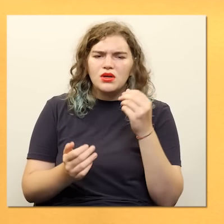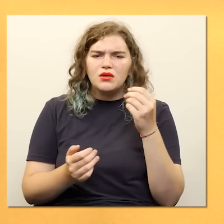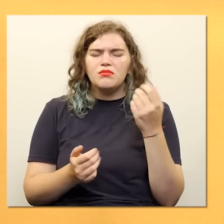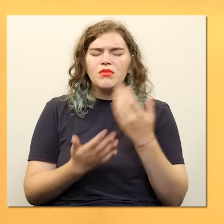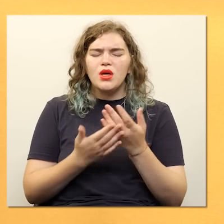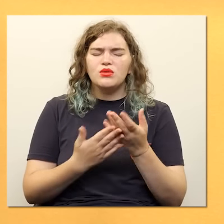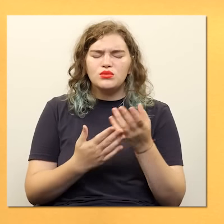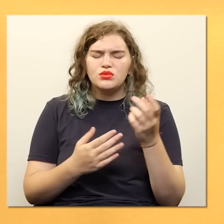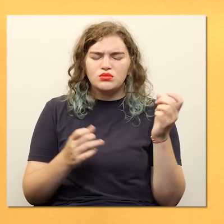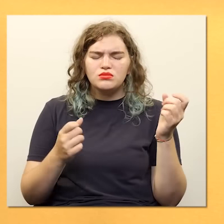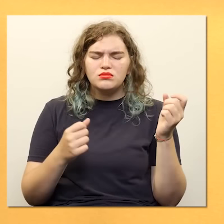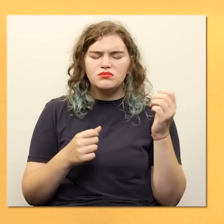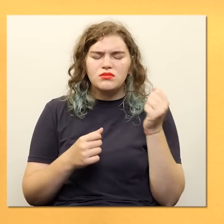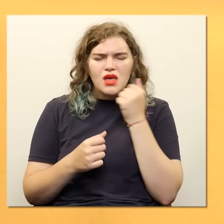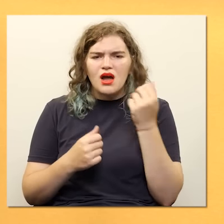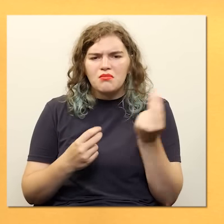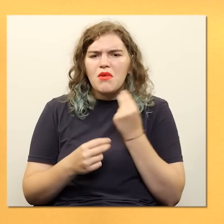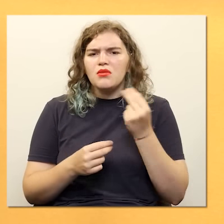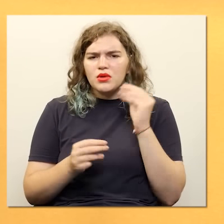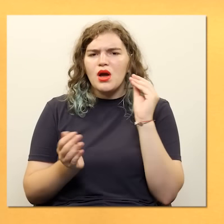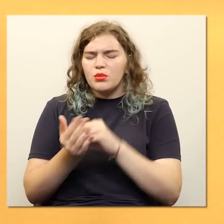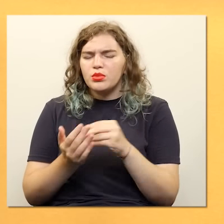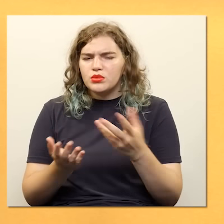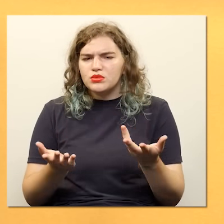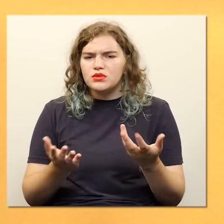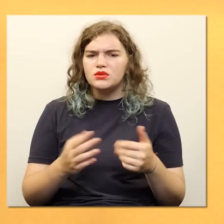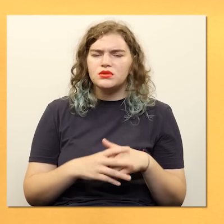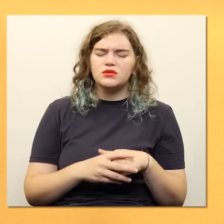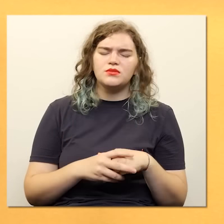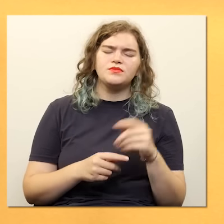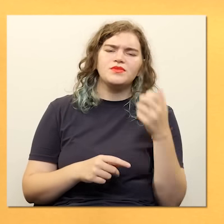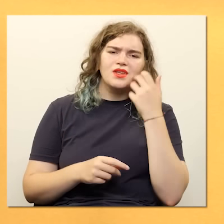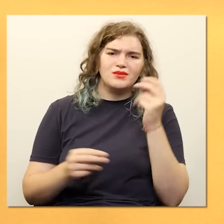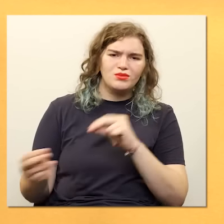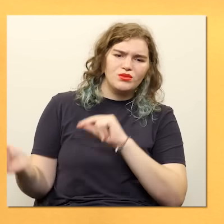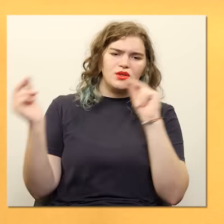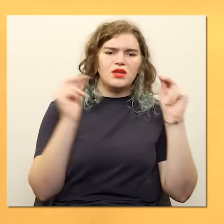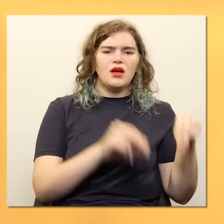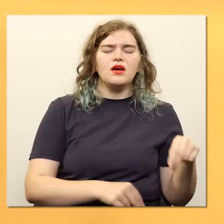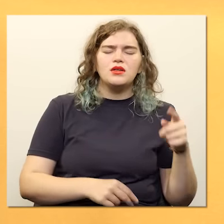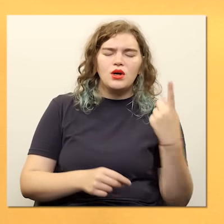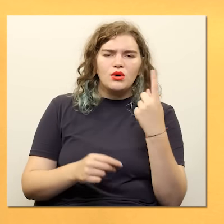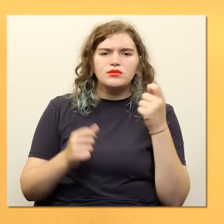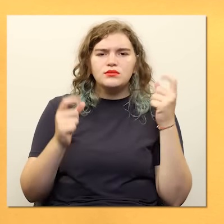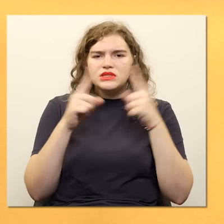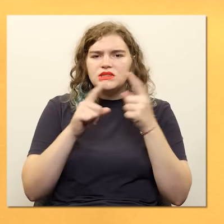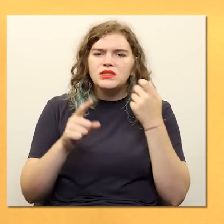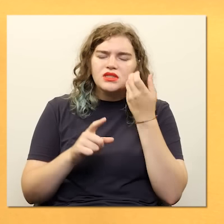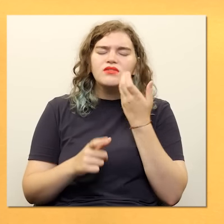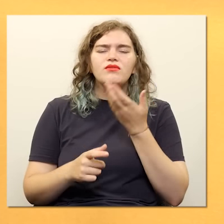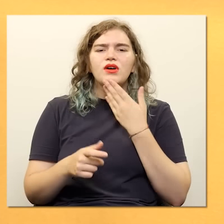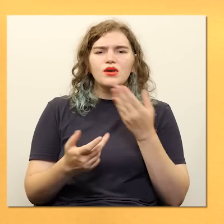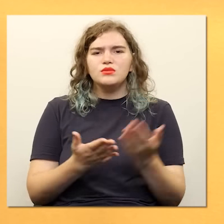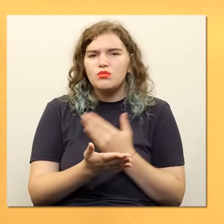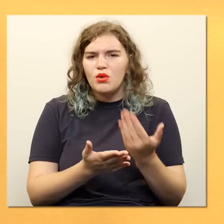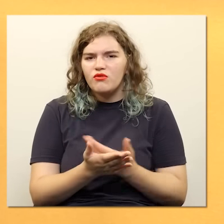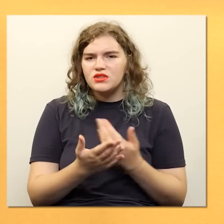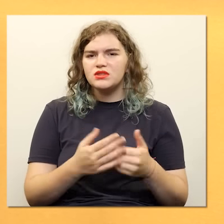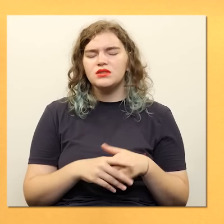iarnă. Tocmai ne mutasem atunci și în ziua respectivă despre care vreau eu să vă